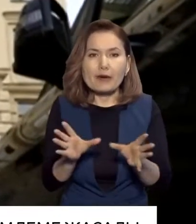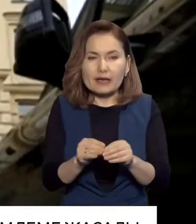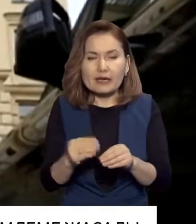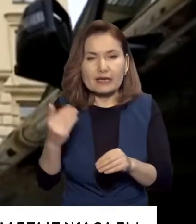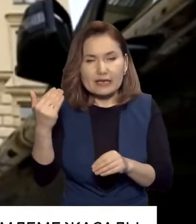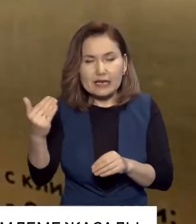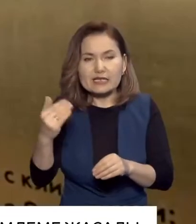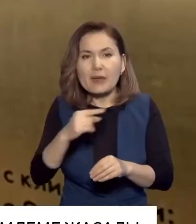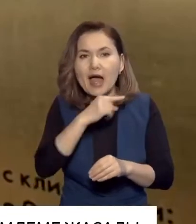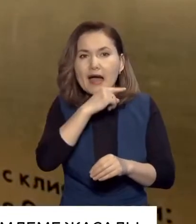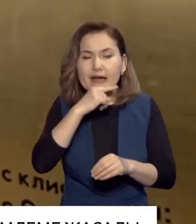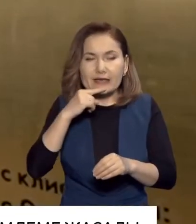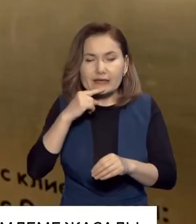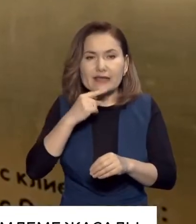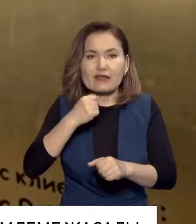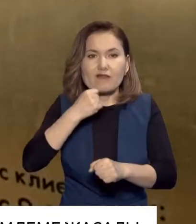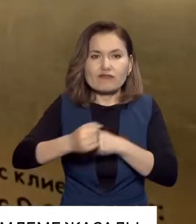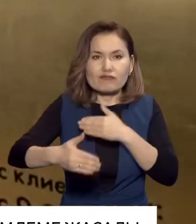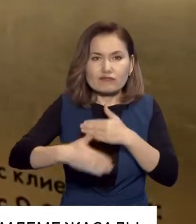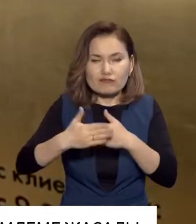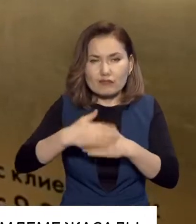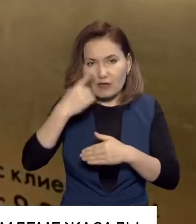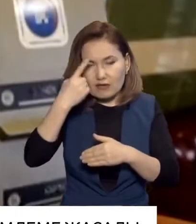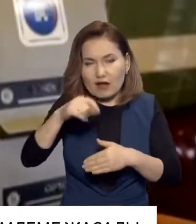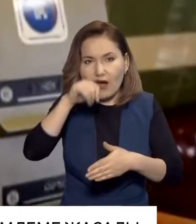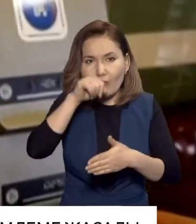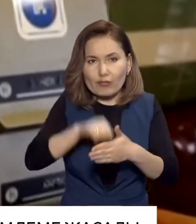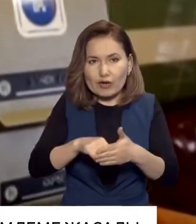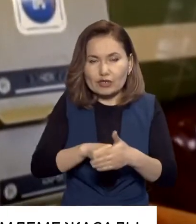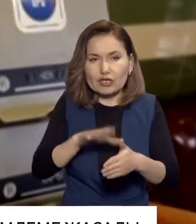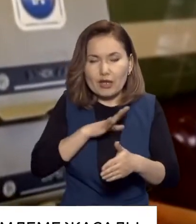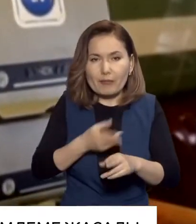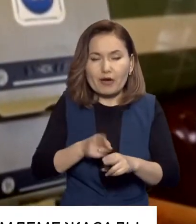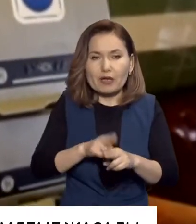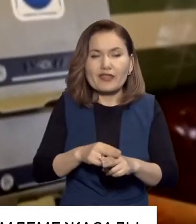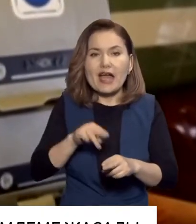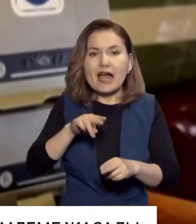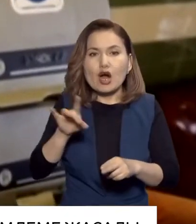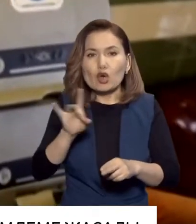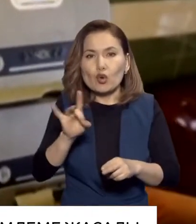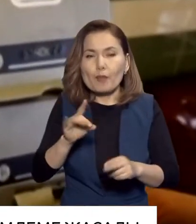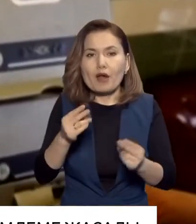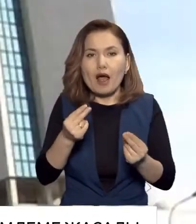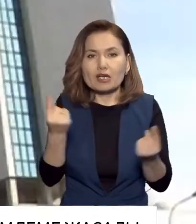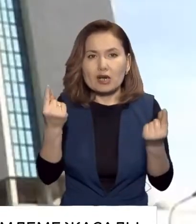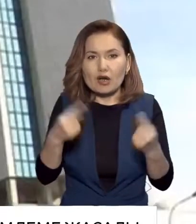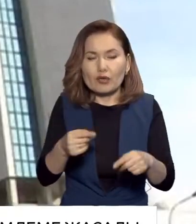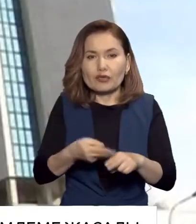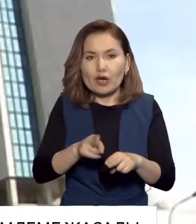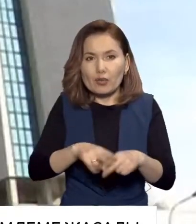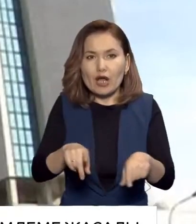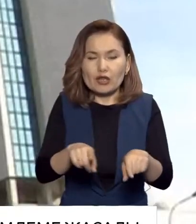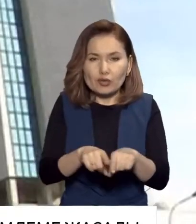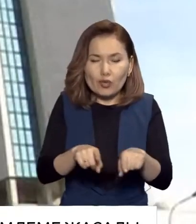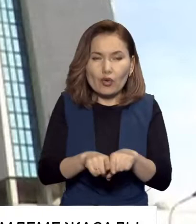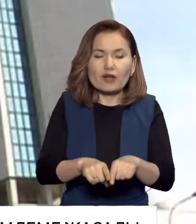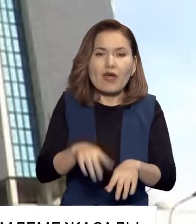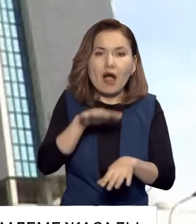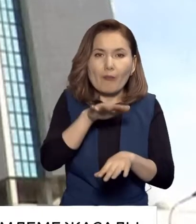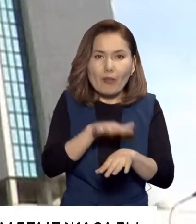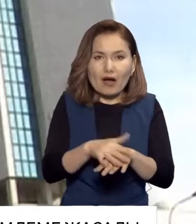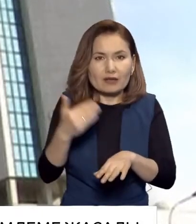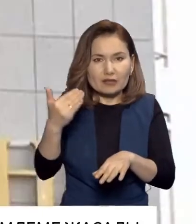қатысты санкция жариялау себеп. Сонда кейбір Ресей банктері мен Орталық банкын SWIFT жүйесінен ажырату шешімі әсер етіп